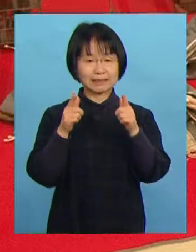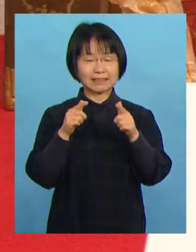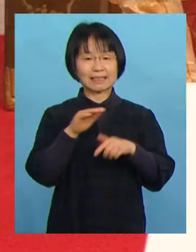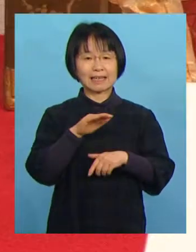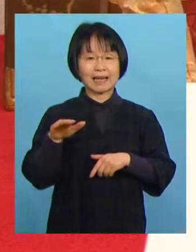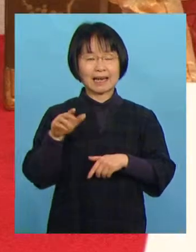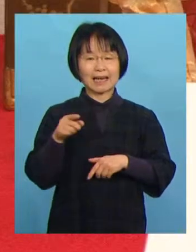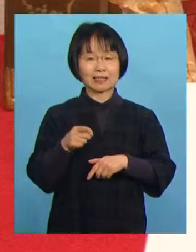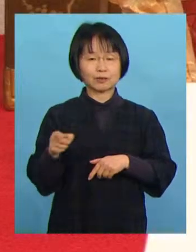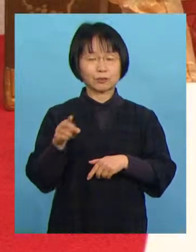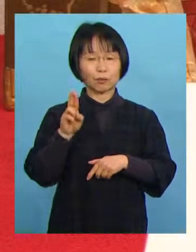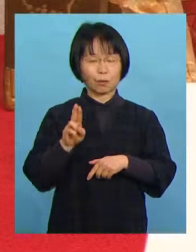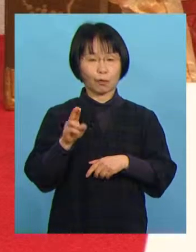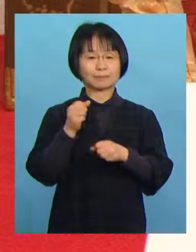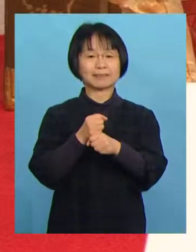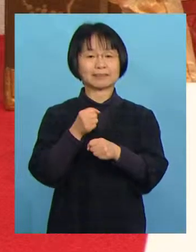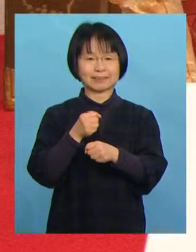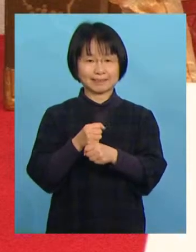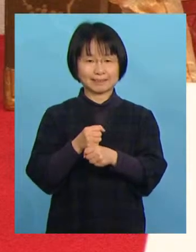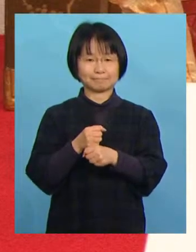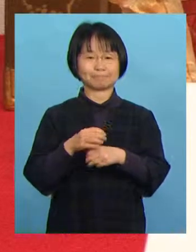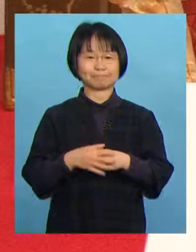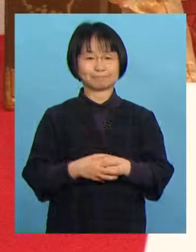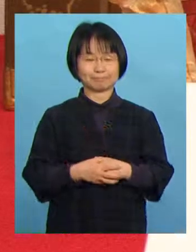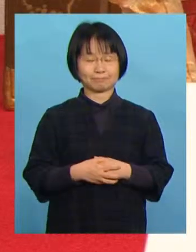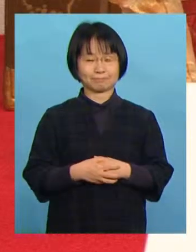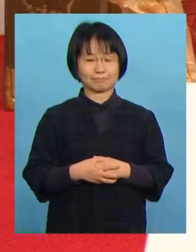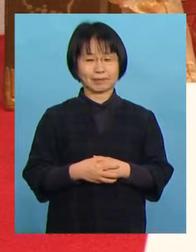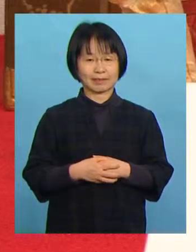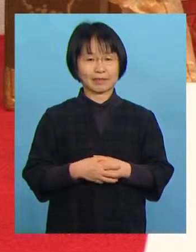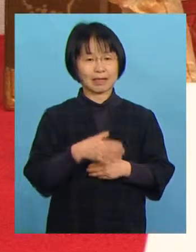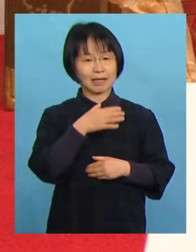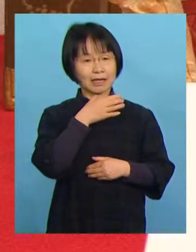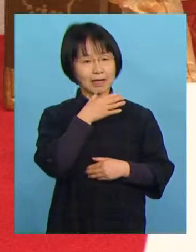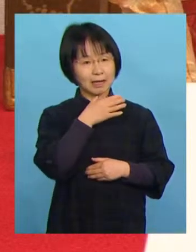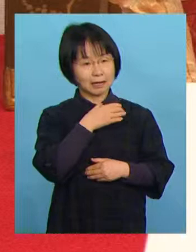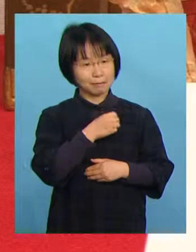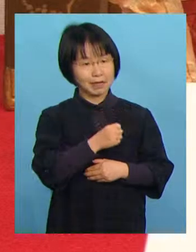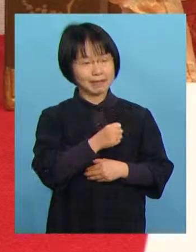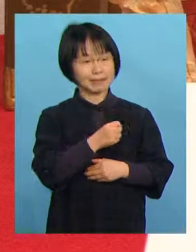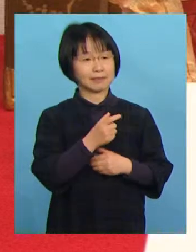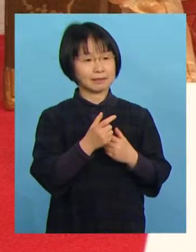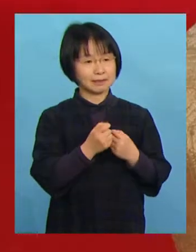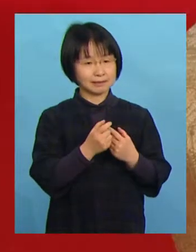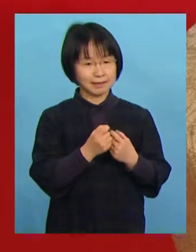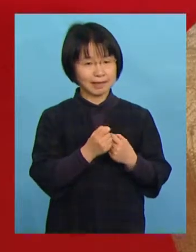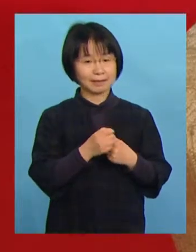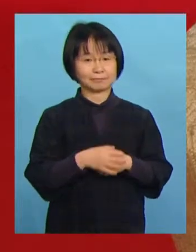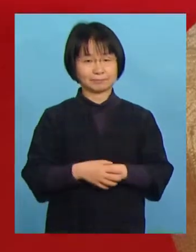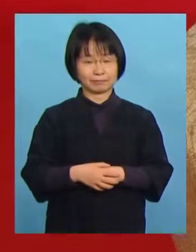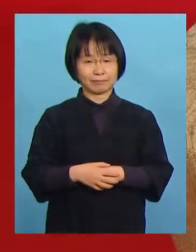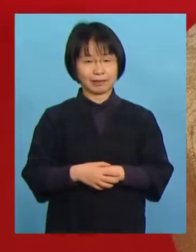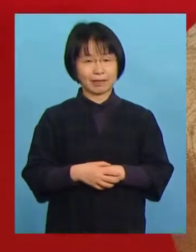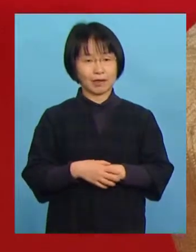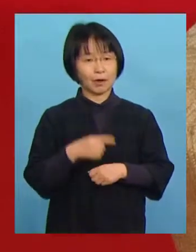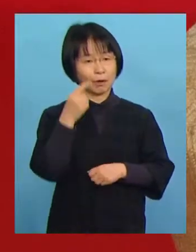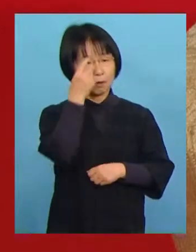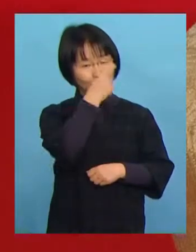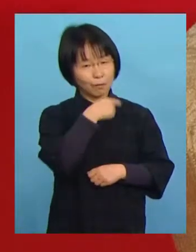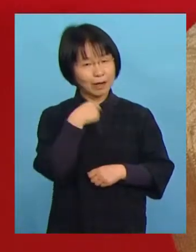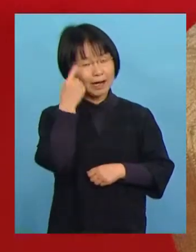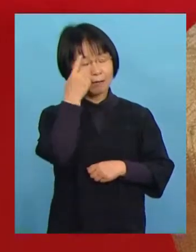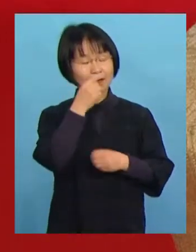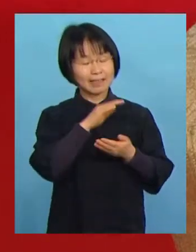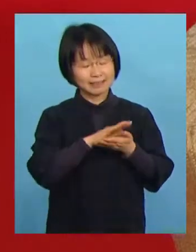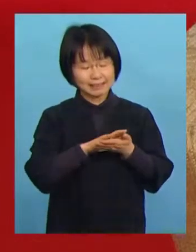けれどもとても繊細に作られています。 はい、明治のおひな様なんですね。とっても品の良い綺麗なお顔